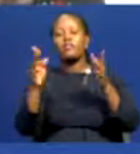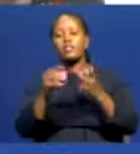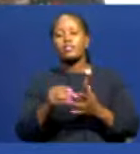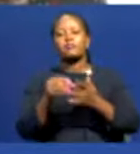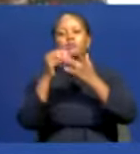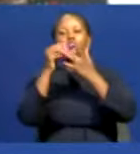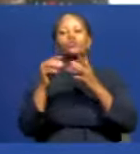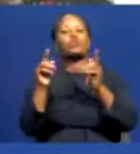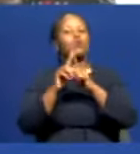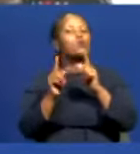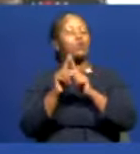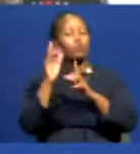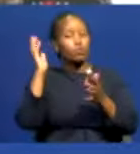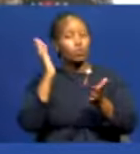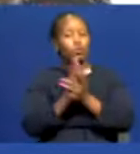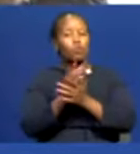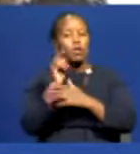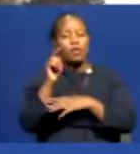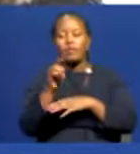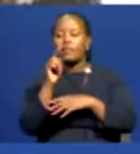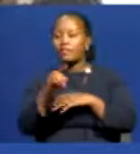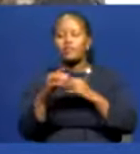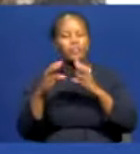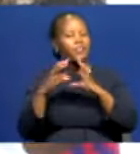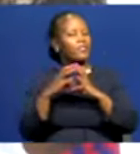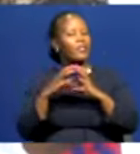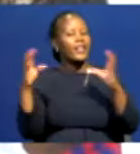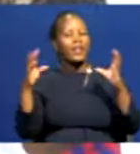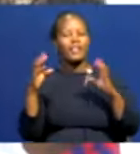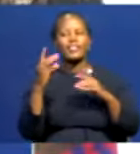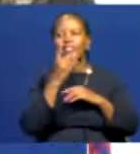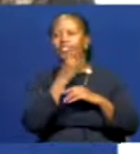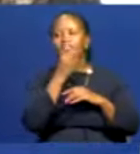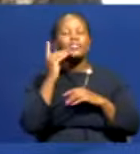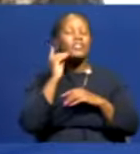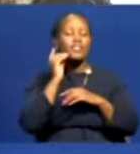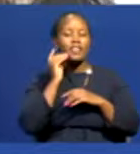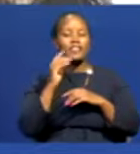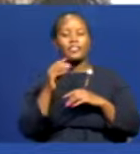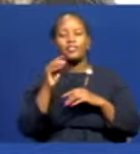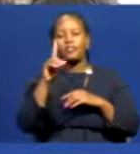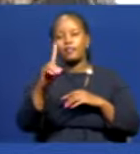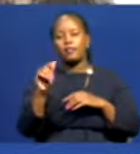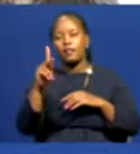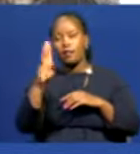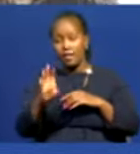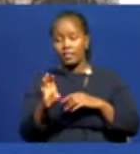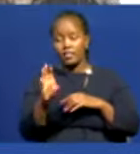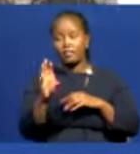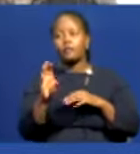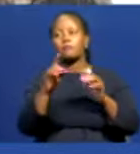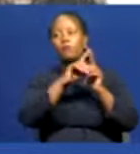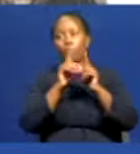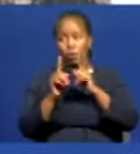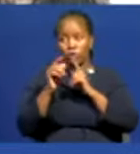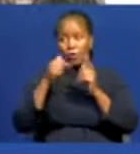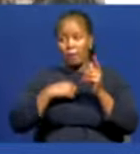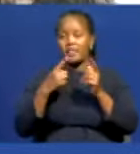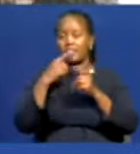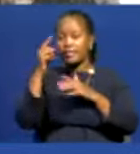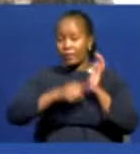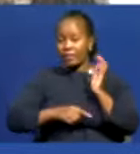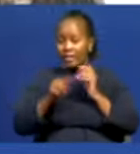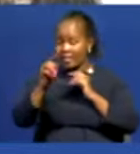indeed, it is the largest desert lake in the world. And it is, I wanted to add, Your Excellency, it is the